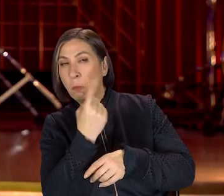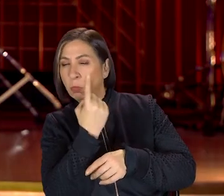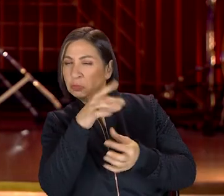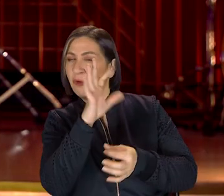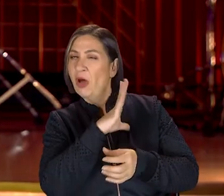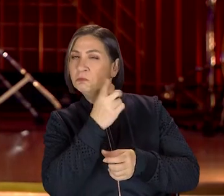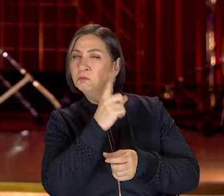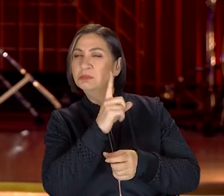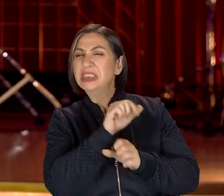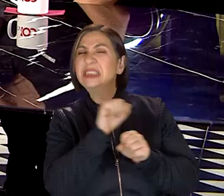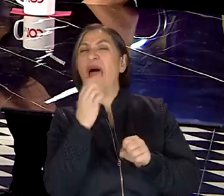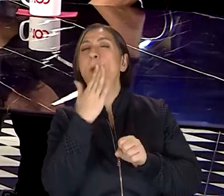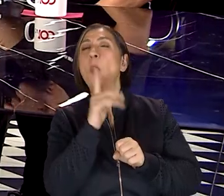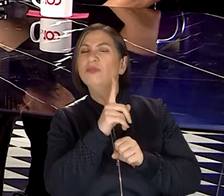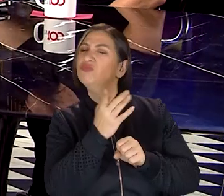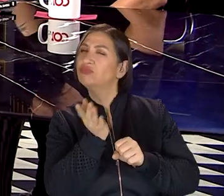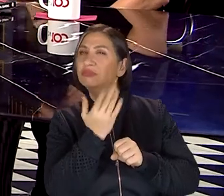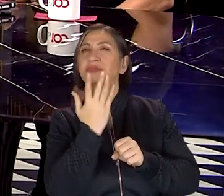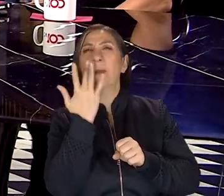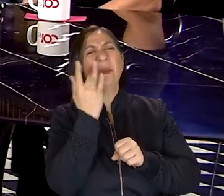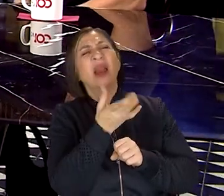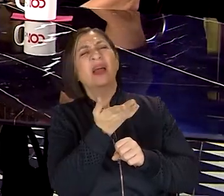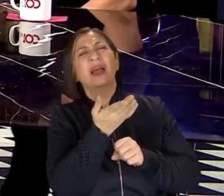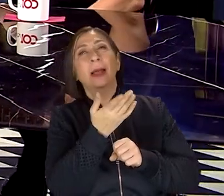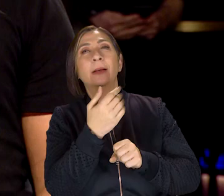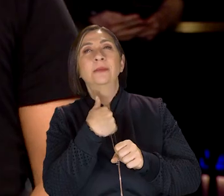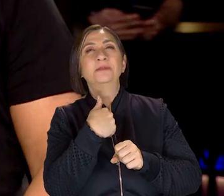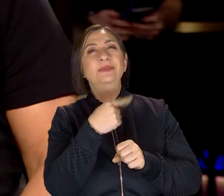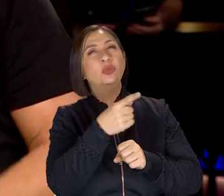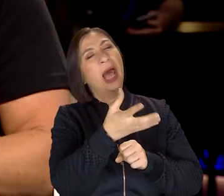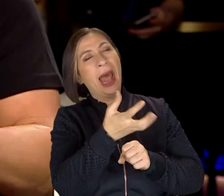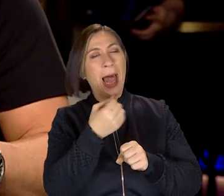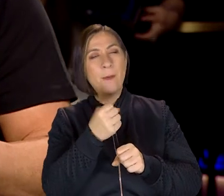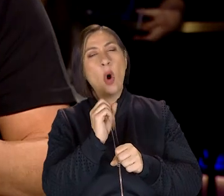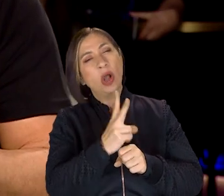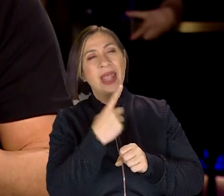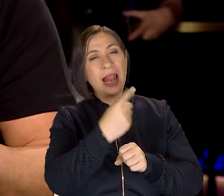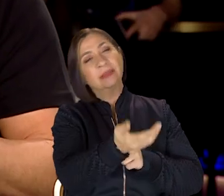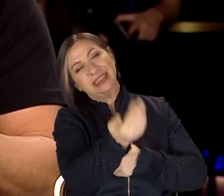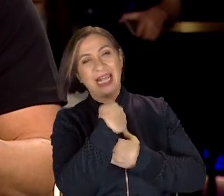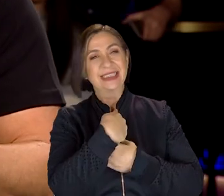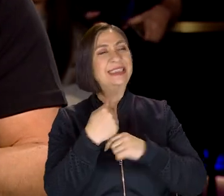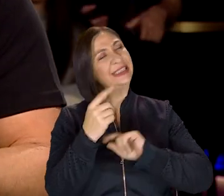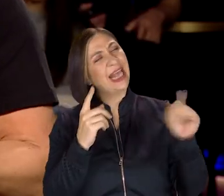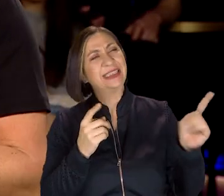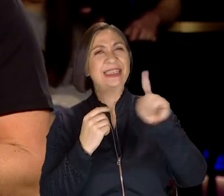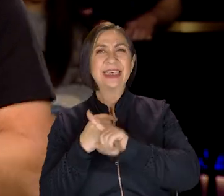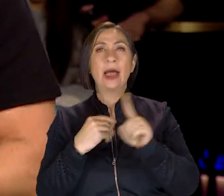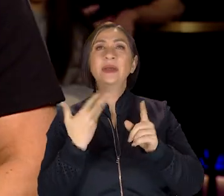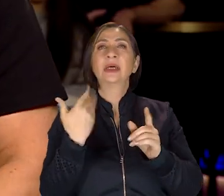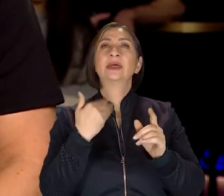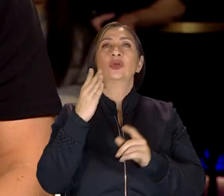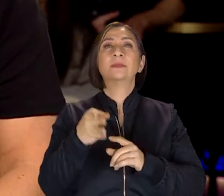şey var bunda ama zararsız da. Hmm. Belli zararsız bu. Hmm. Biz hani buna okey diyelim. Bu böyle gelsin gitsin. İşte mesela